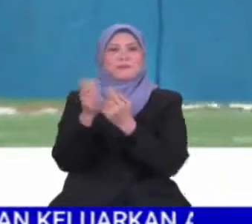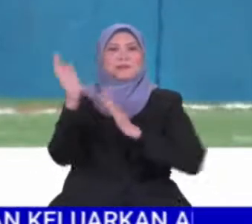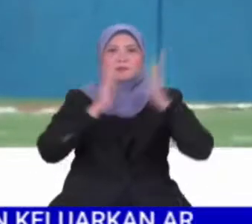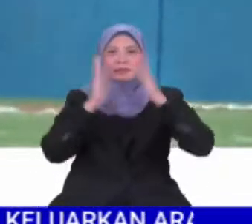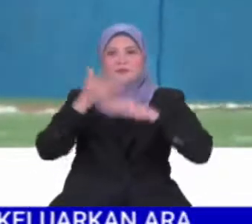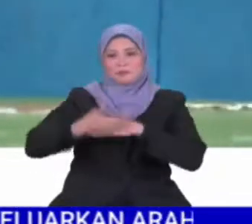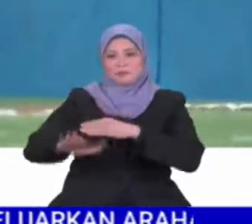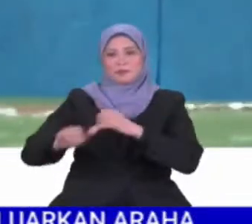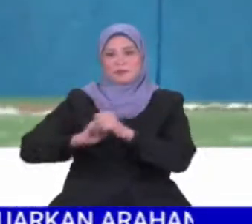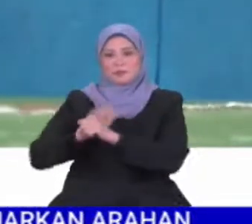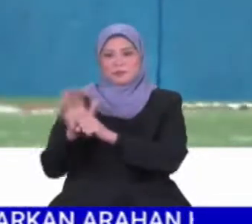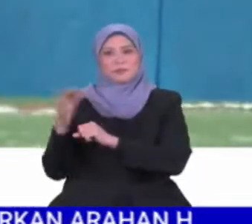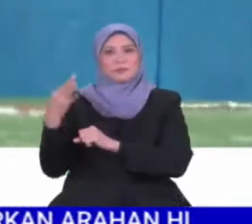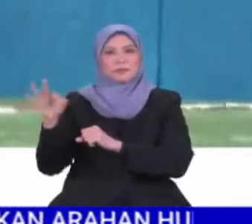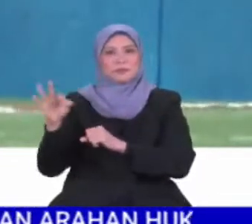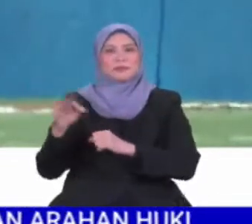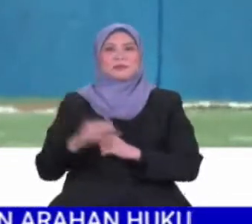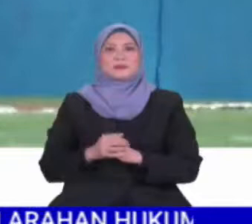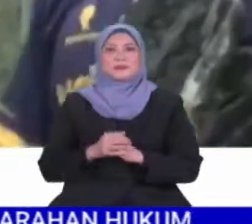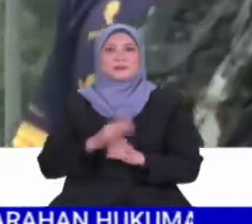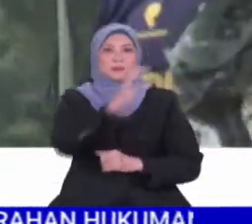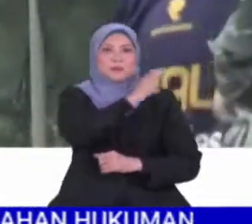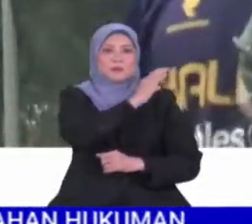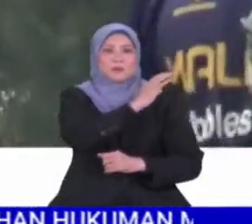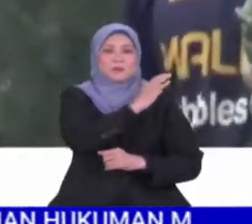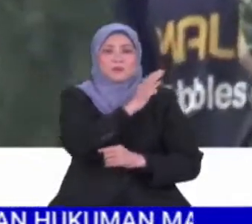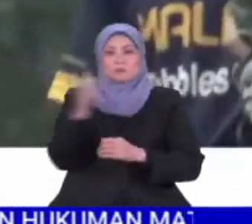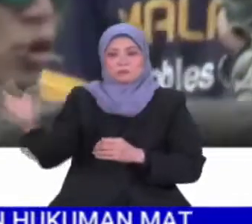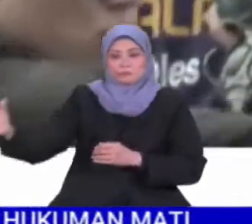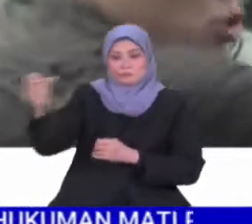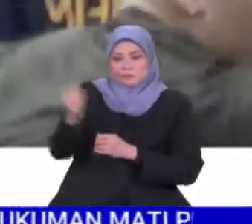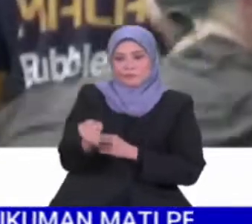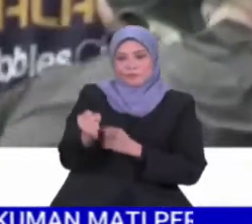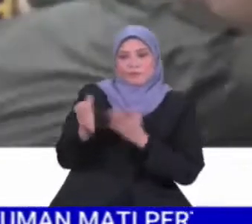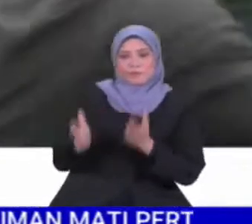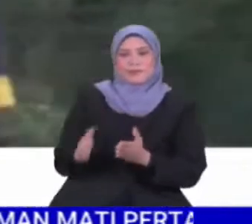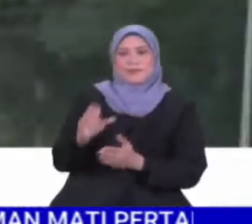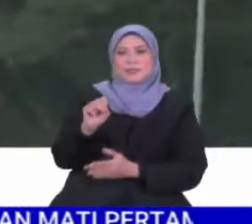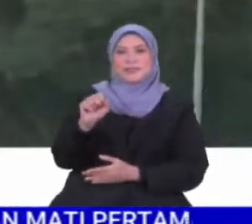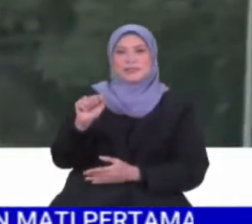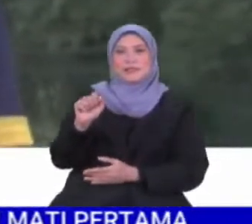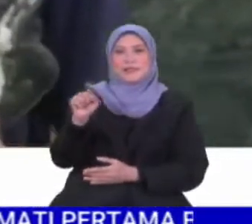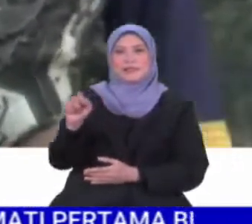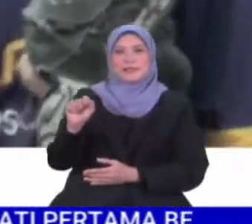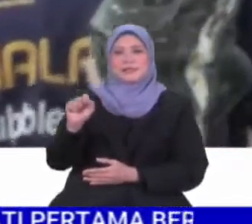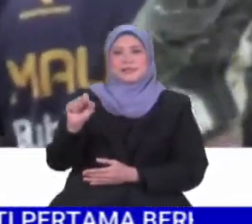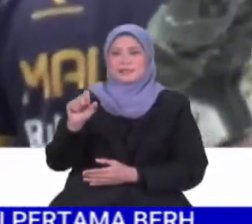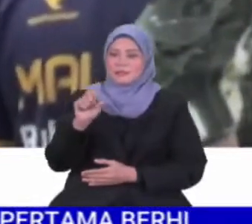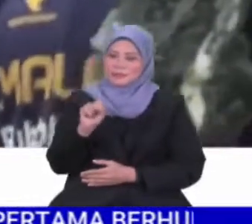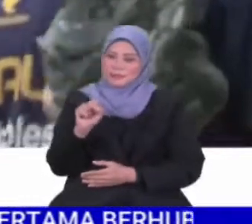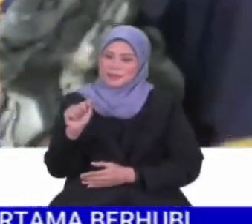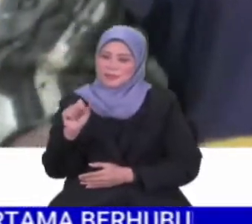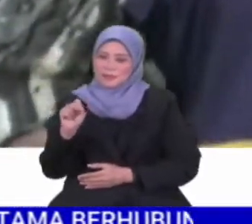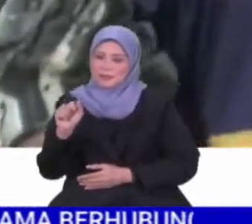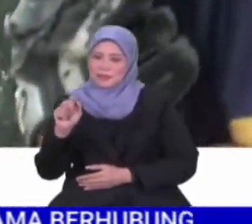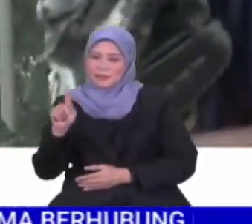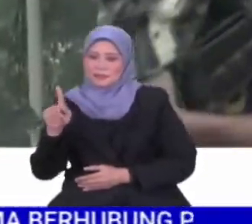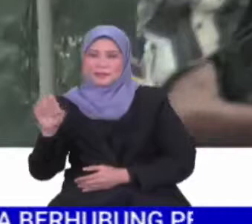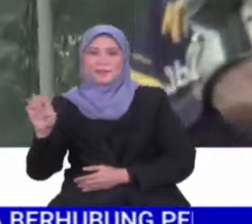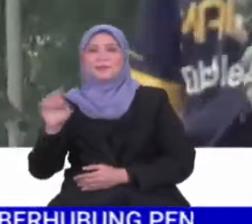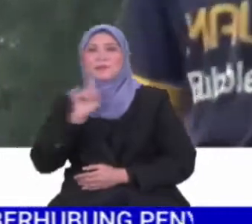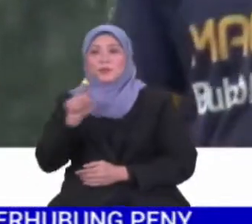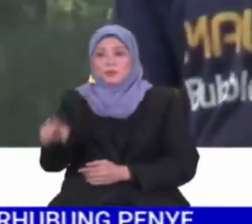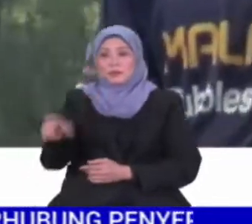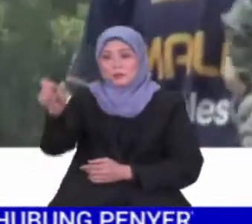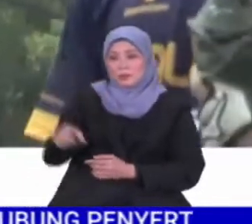sejak pandemik covid-19 jurulatih yang dibawa masuk itu adalah Sasaki sunsuke dan Ito Yusuke yang